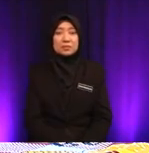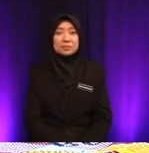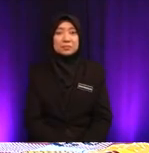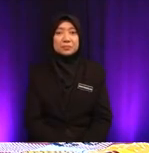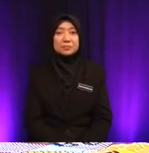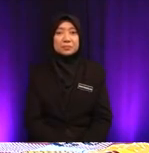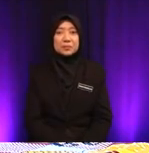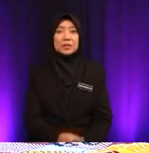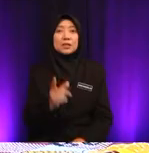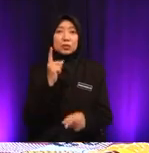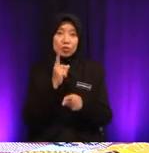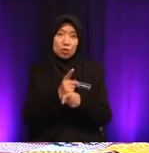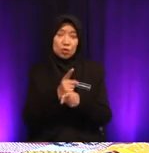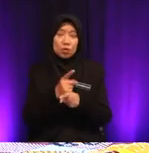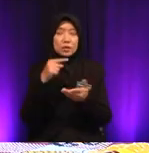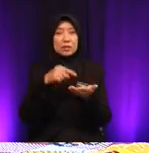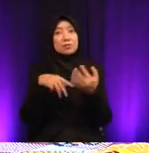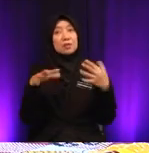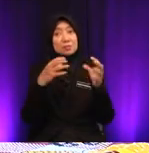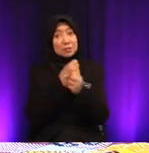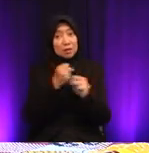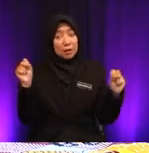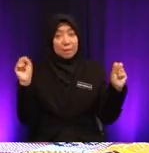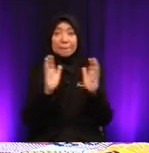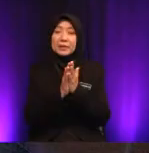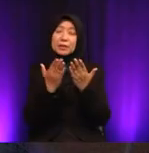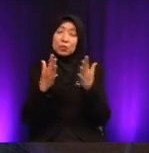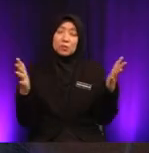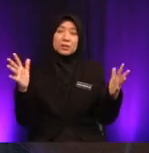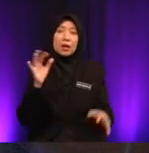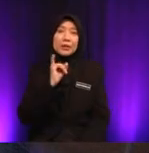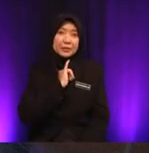jadi inilah big book saya sangat cantik